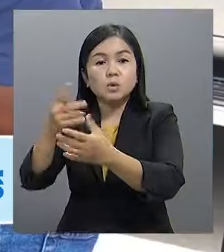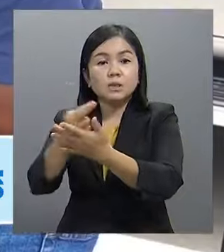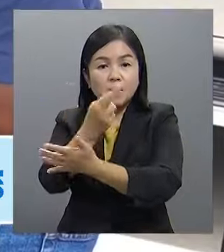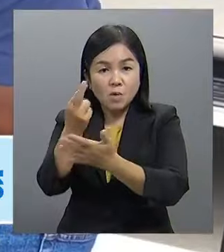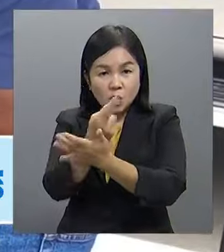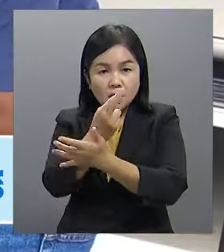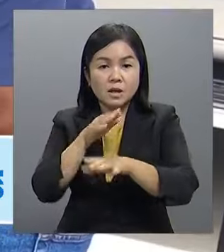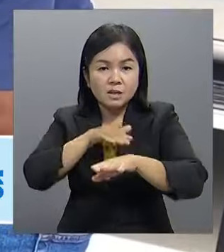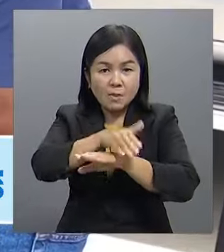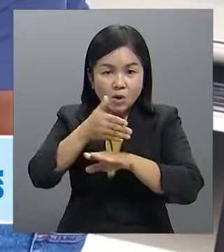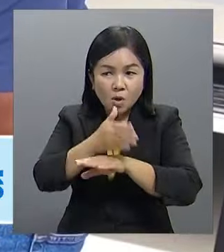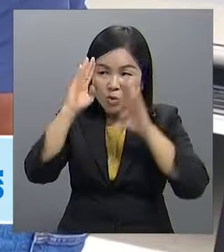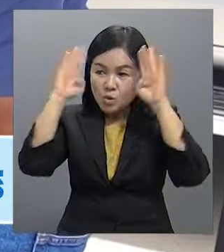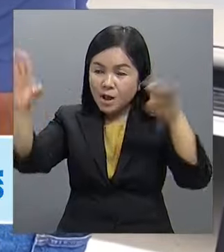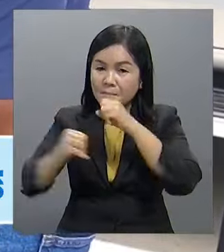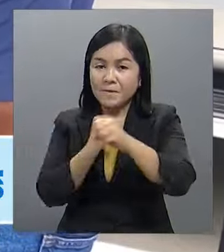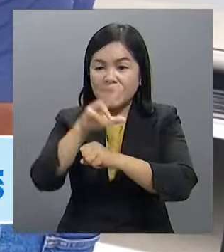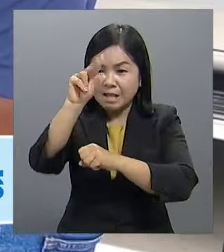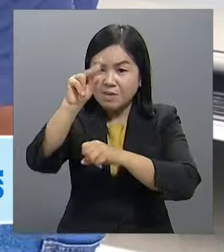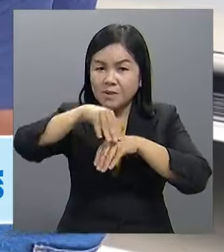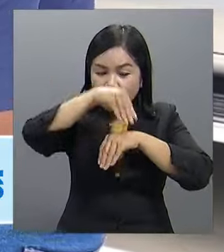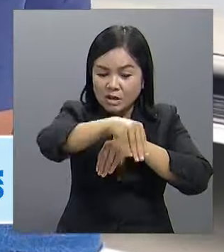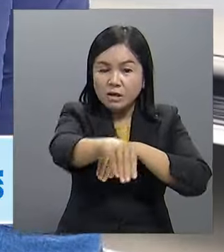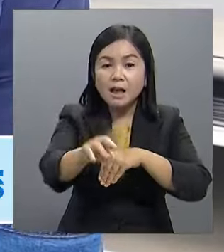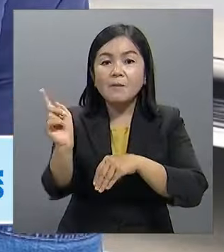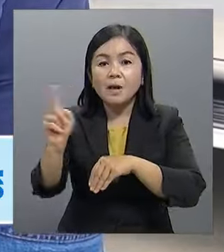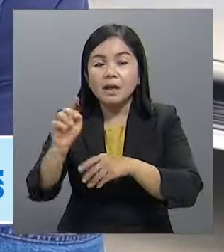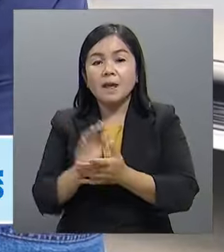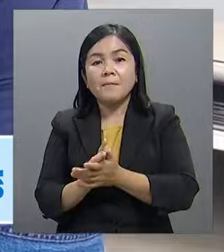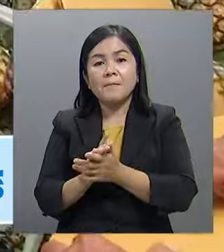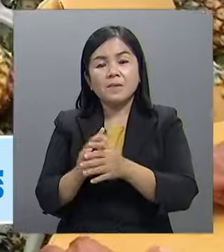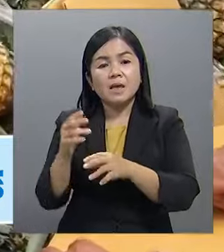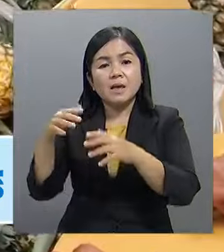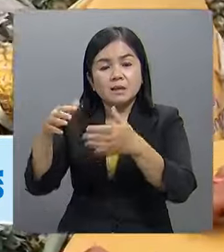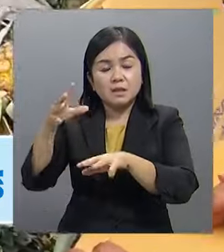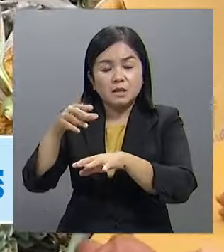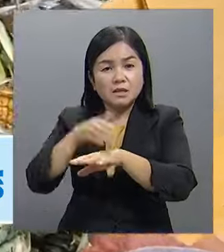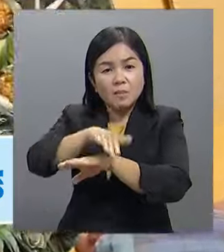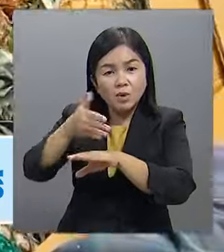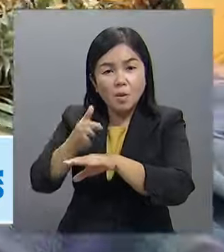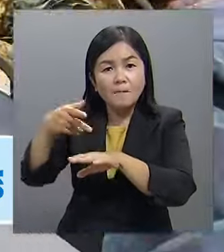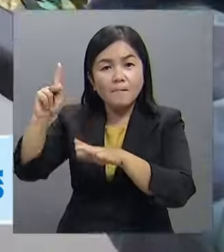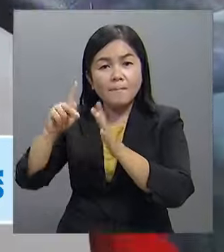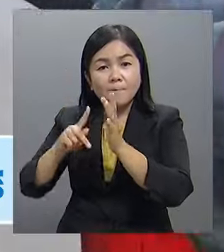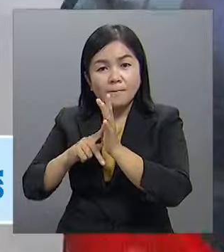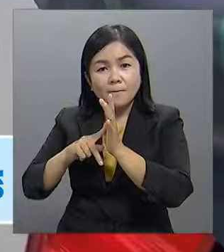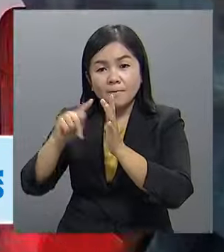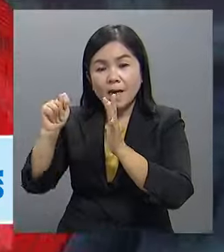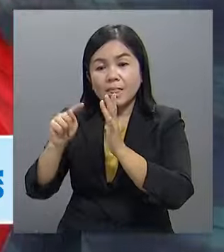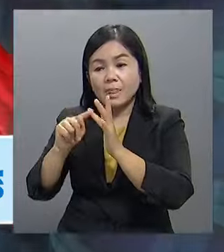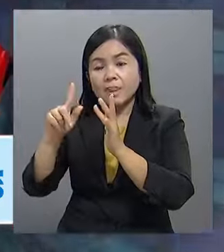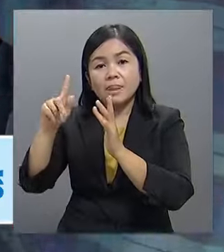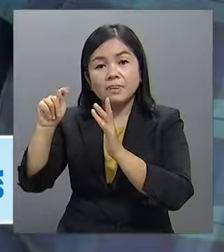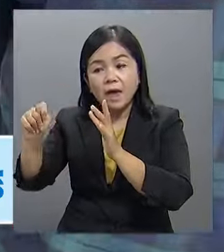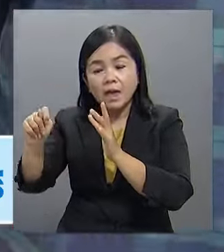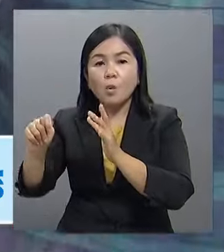านกว่า30ปีค่ะเลือกสับปะรดสายพันธุ์ปัตตะเวียนมาปลูกบนพื้นที่กว่า10ไร่ของตัวเองเพราะว่าเป็นสับปะรดที่ทนทานต่อความ